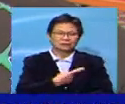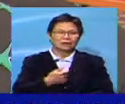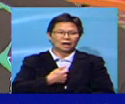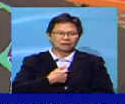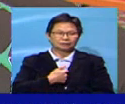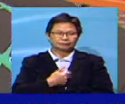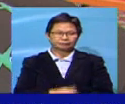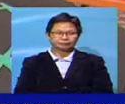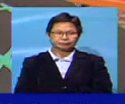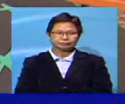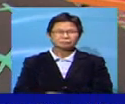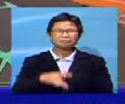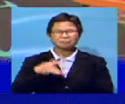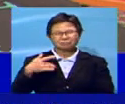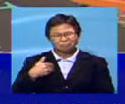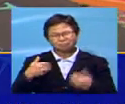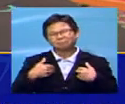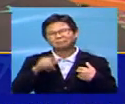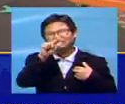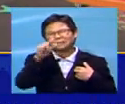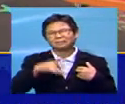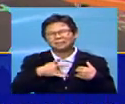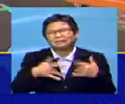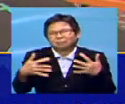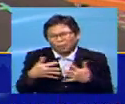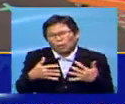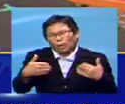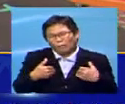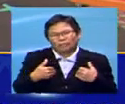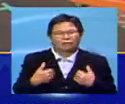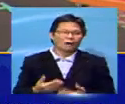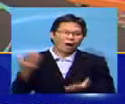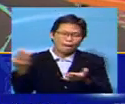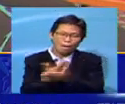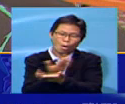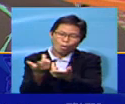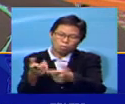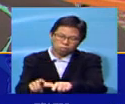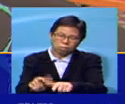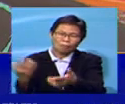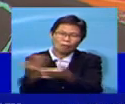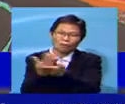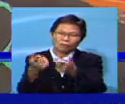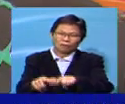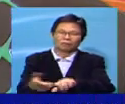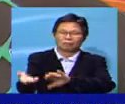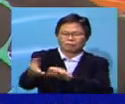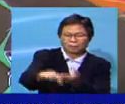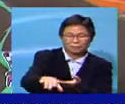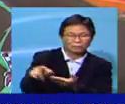ada sikit rasa takut pun ada sebabu yang